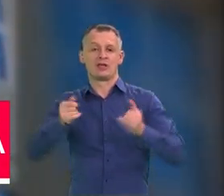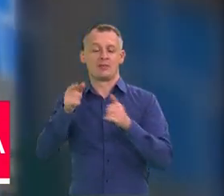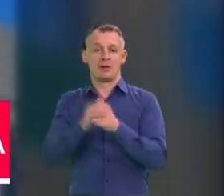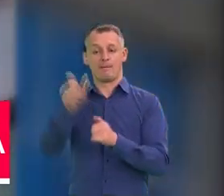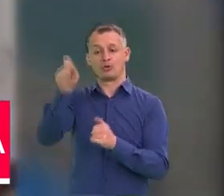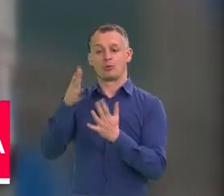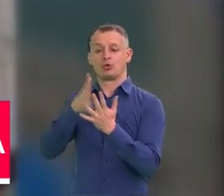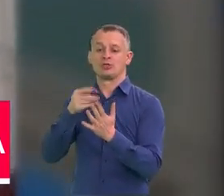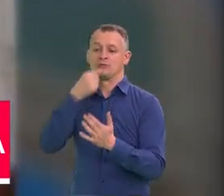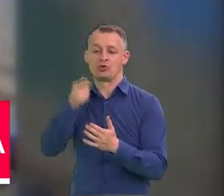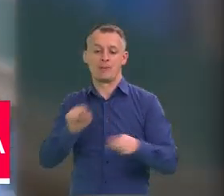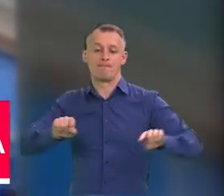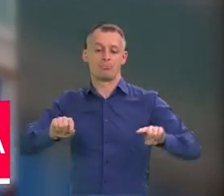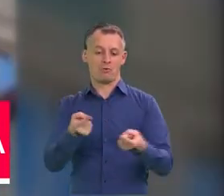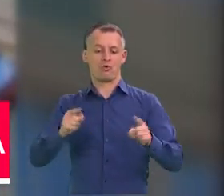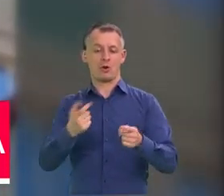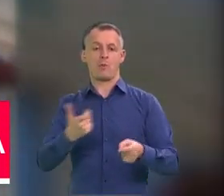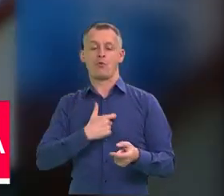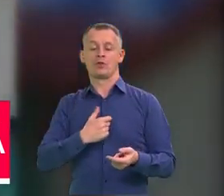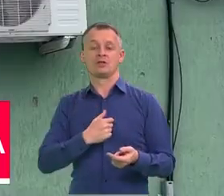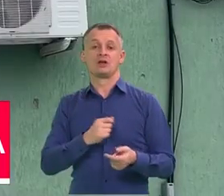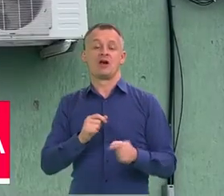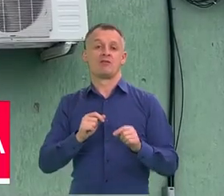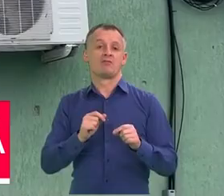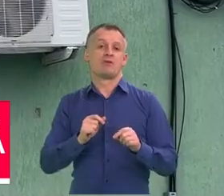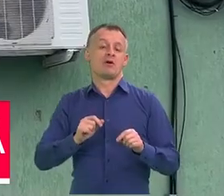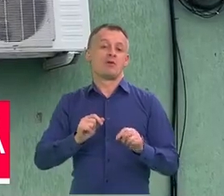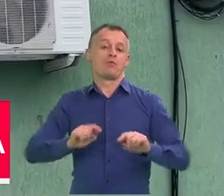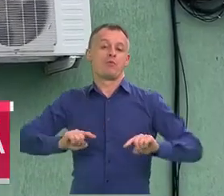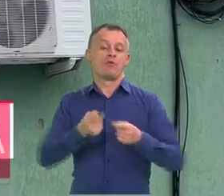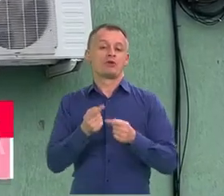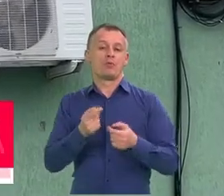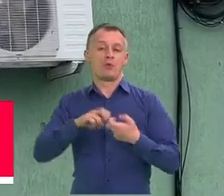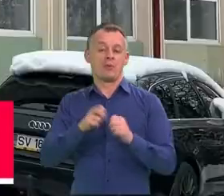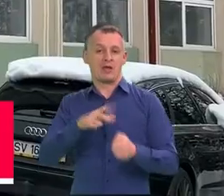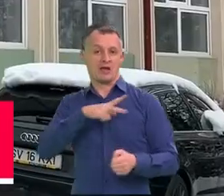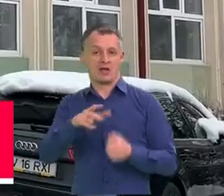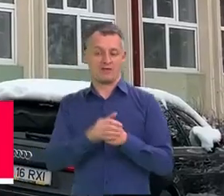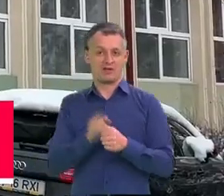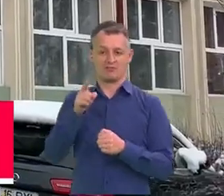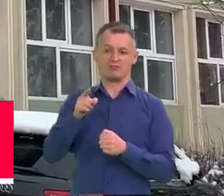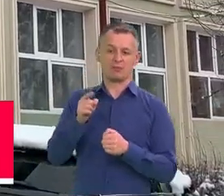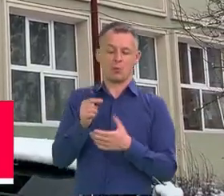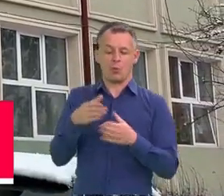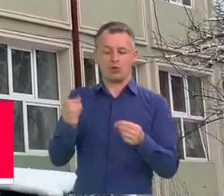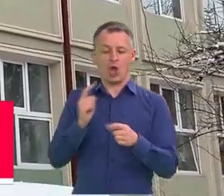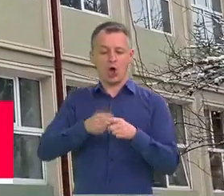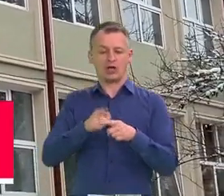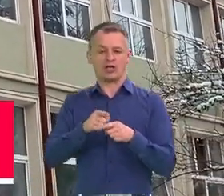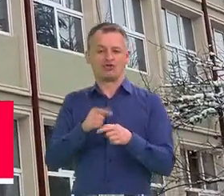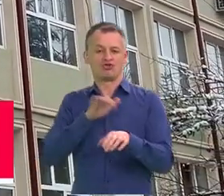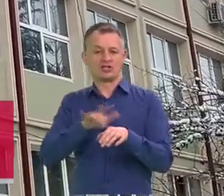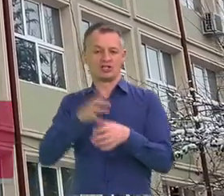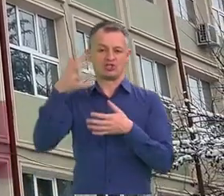că astfel de provocări pot avea consecințe extrem de grave. Deseori, tinerii caută să câștige atenția celorlalți fără a se gândi la